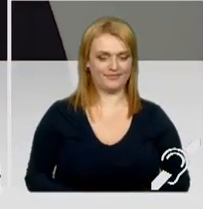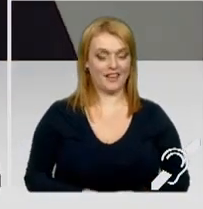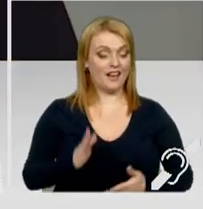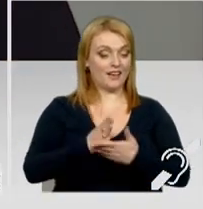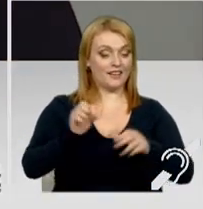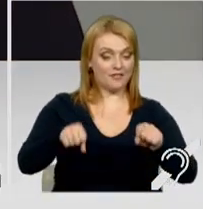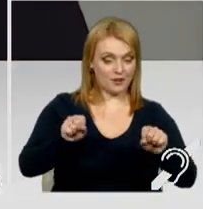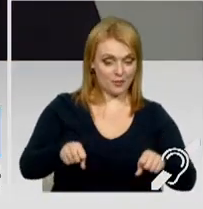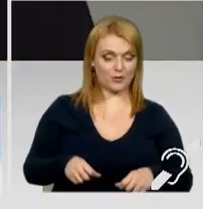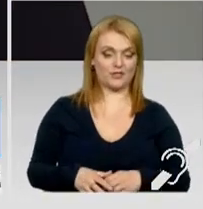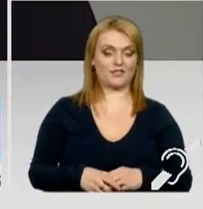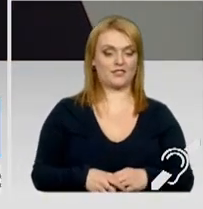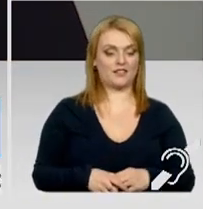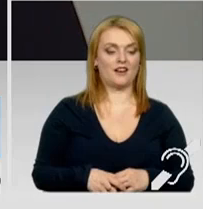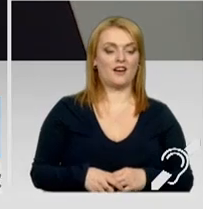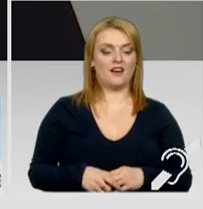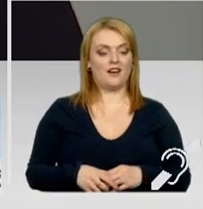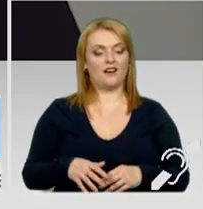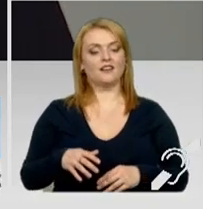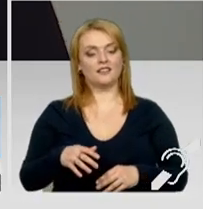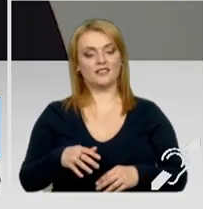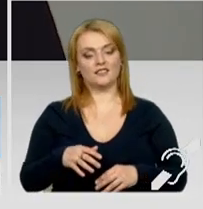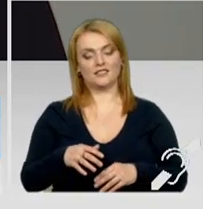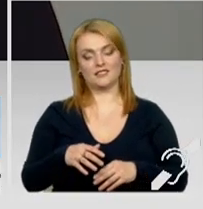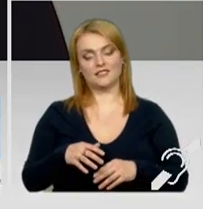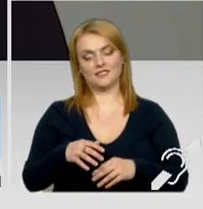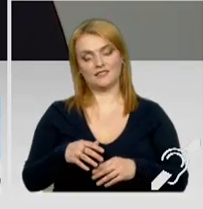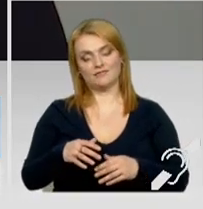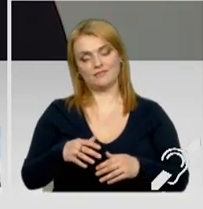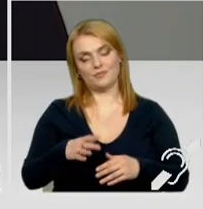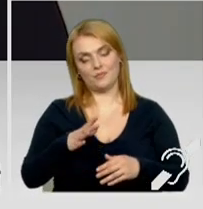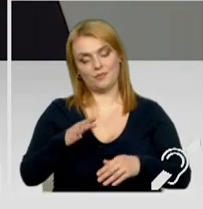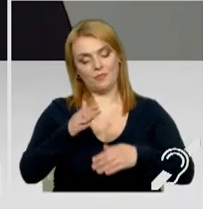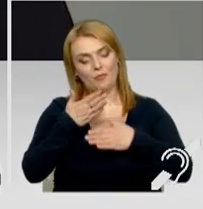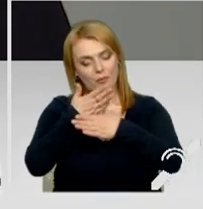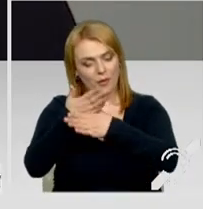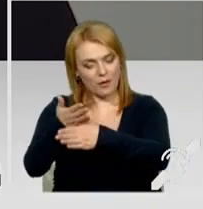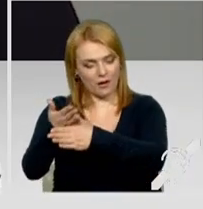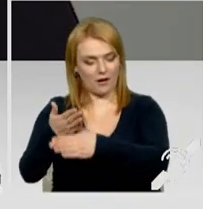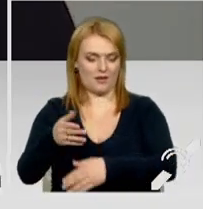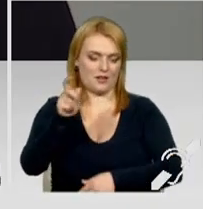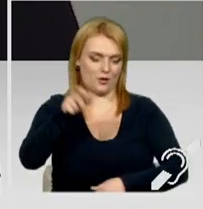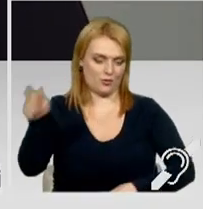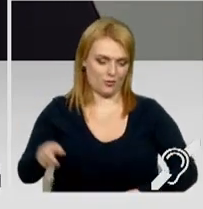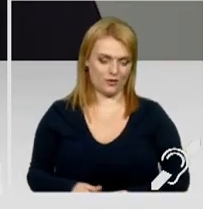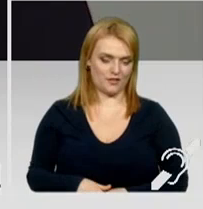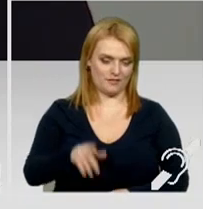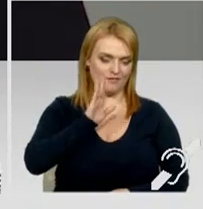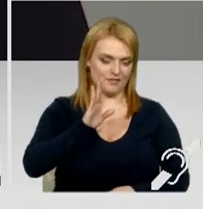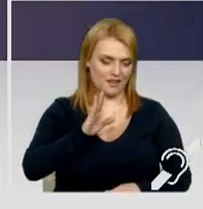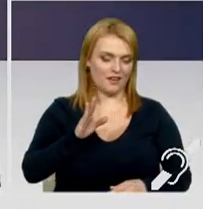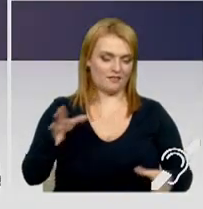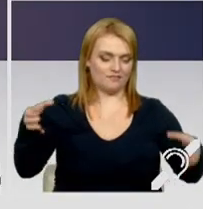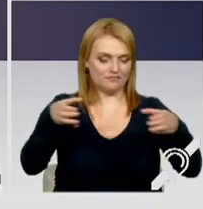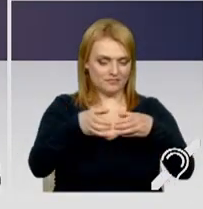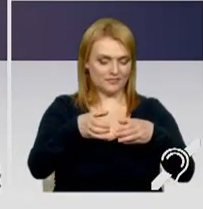de a da din ceea ce ești tu și din ceea ce ai primit tu. Pentru că omul care doar adună și nu împarte este un om sărac